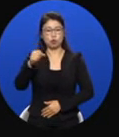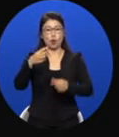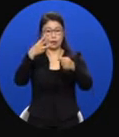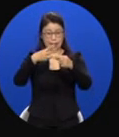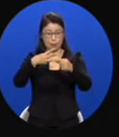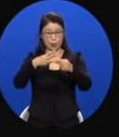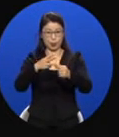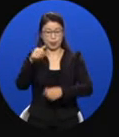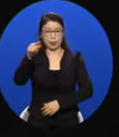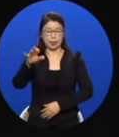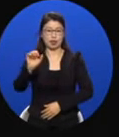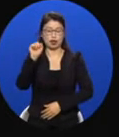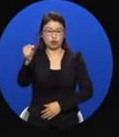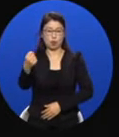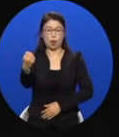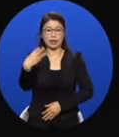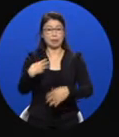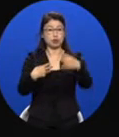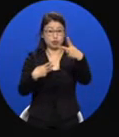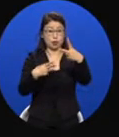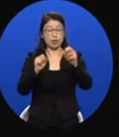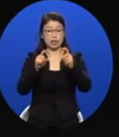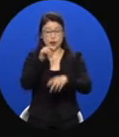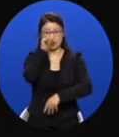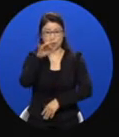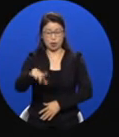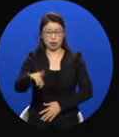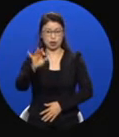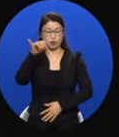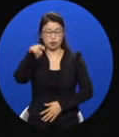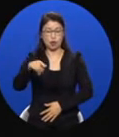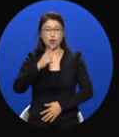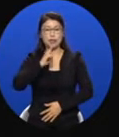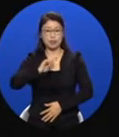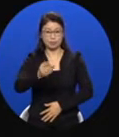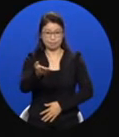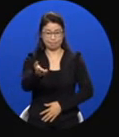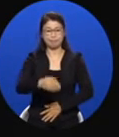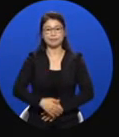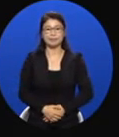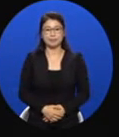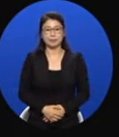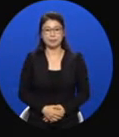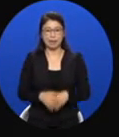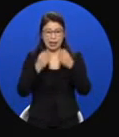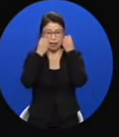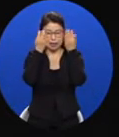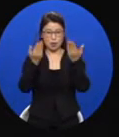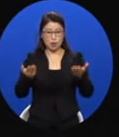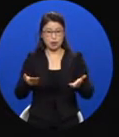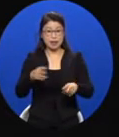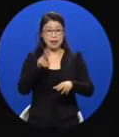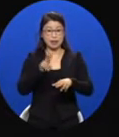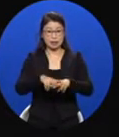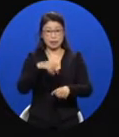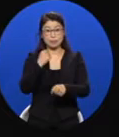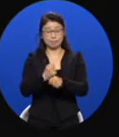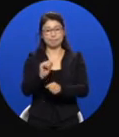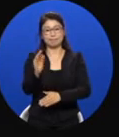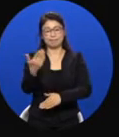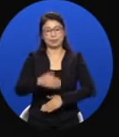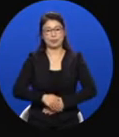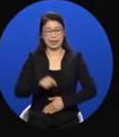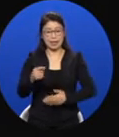후보는 두 번의 발언 기회가 있습니다. 위성근 후보 차례입니다. 1분입니다. 새로운 일자리들을 만들어야 됩니다.